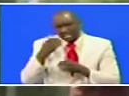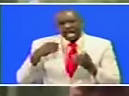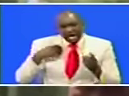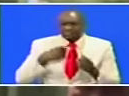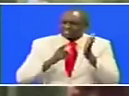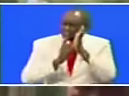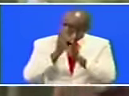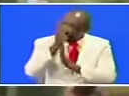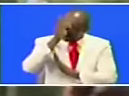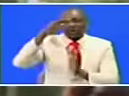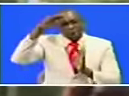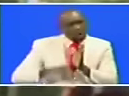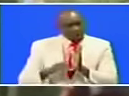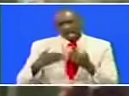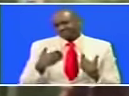ya maendeleo.